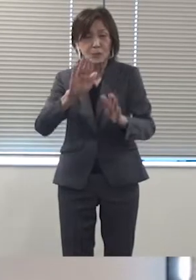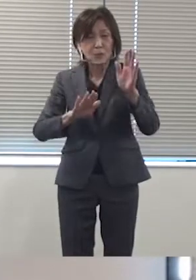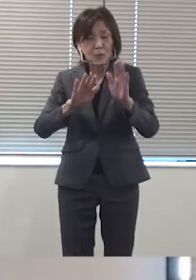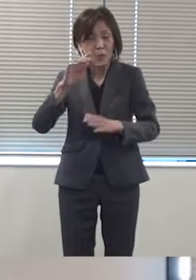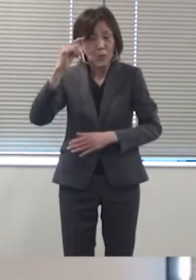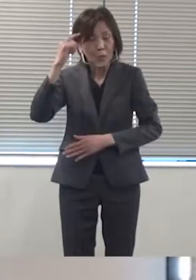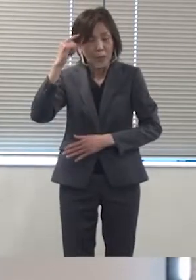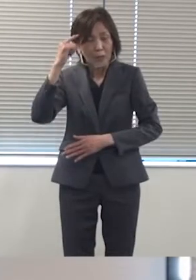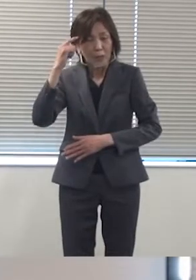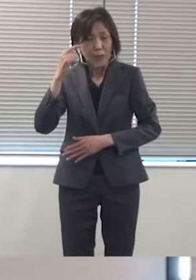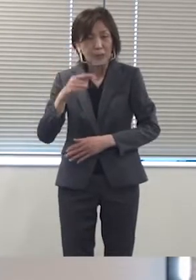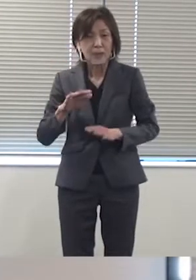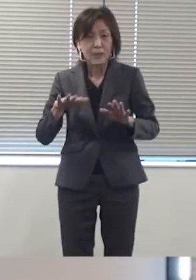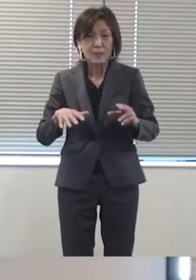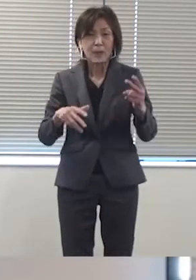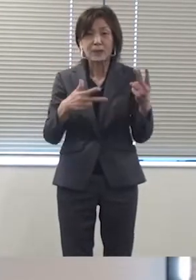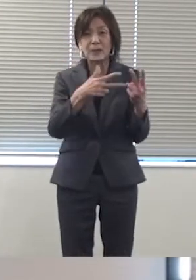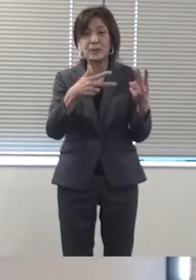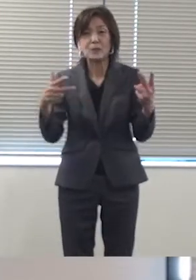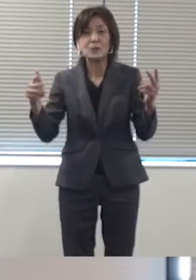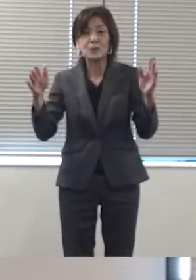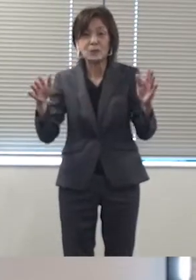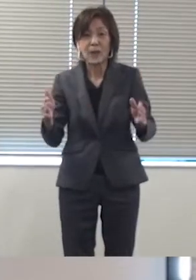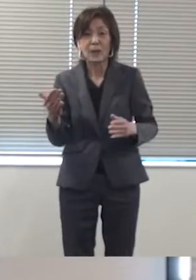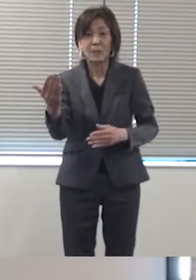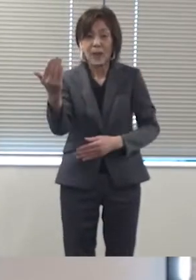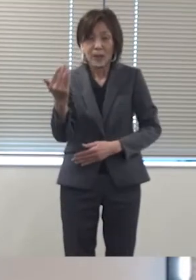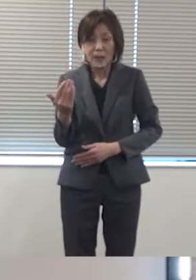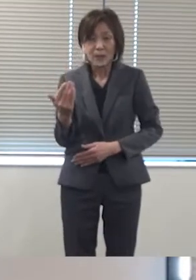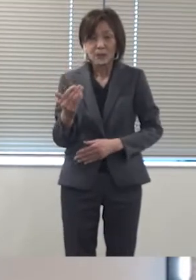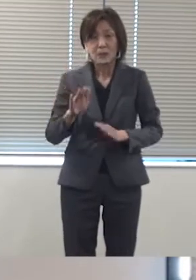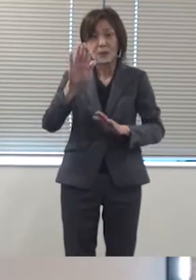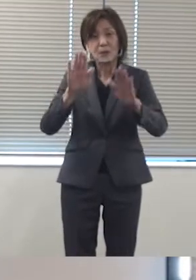2週間の前倒しで今、様子を見ているところでございます。